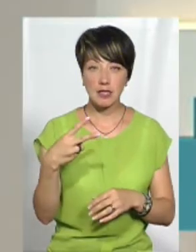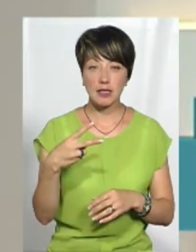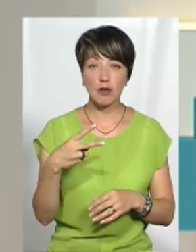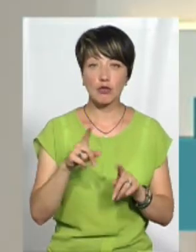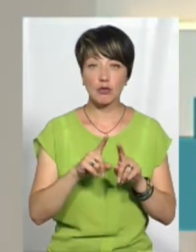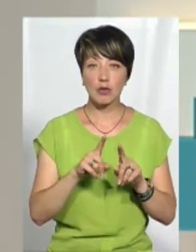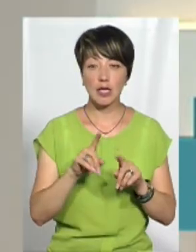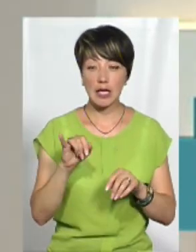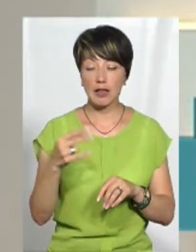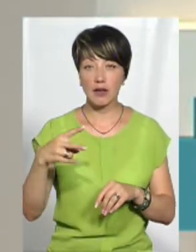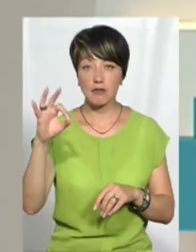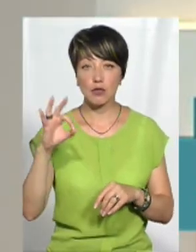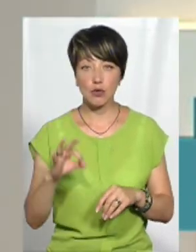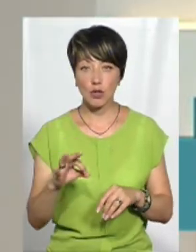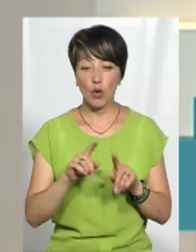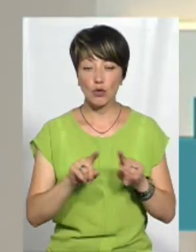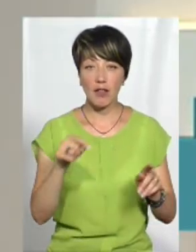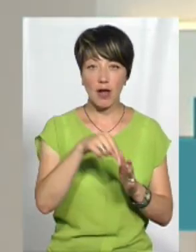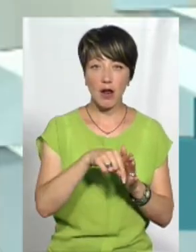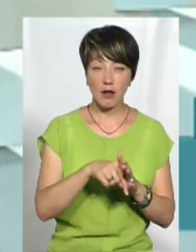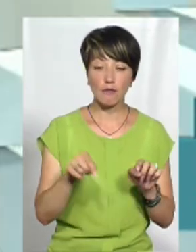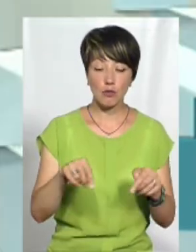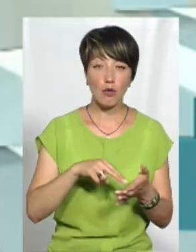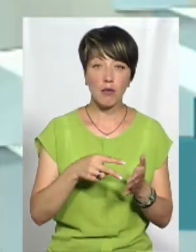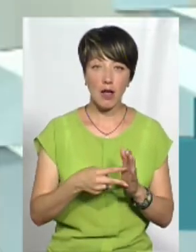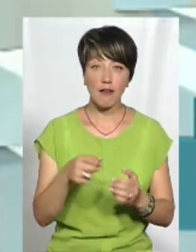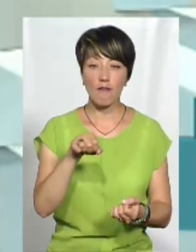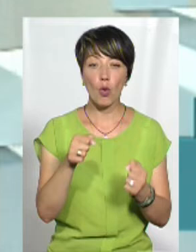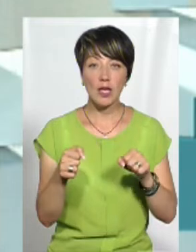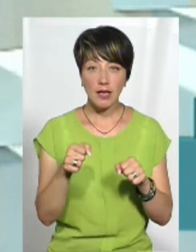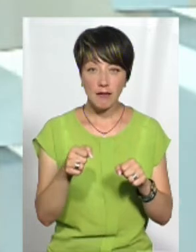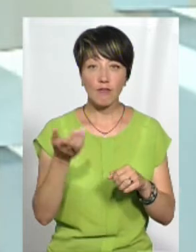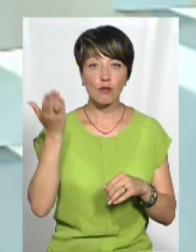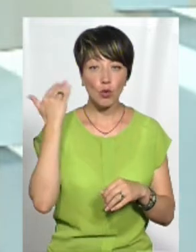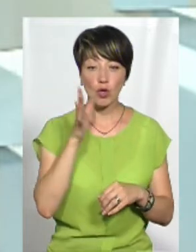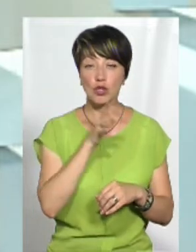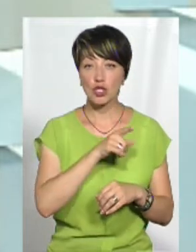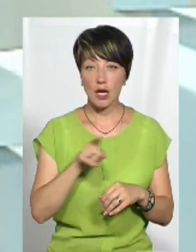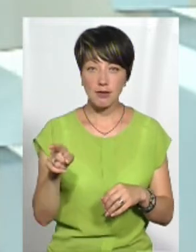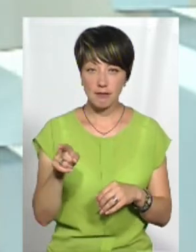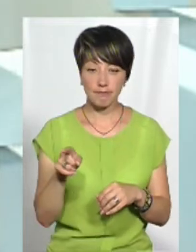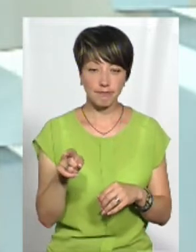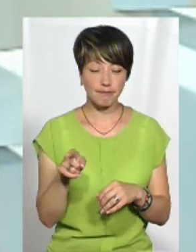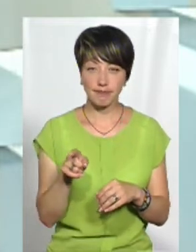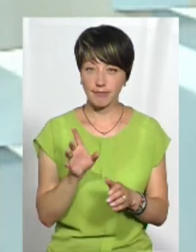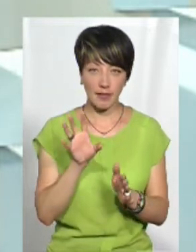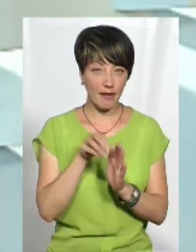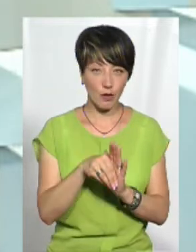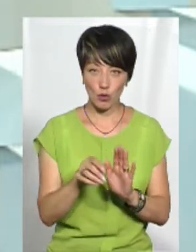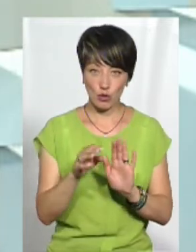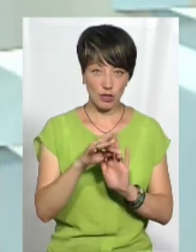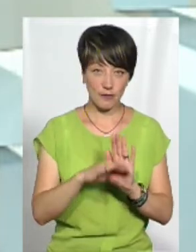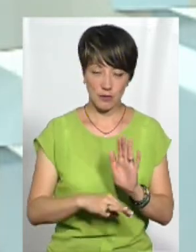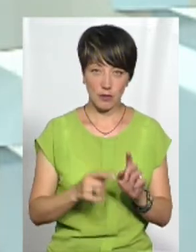за особливі умови, до 20% за особливий характер, то в цьому плані водіїв в той час обійшли, будемо казати,